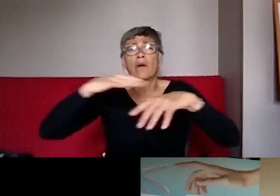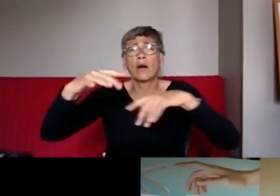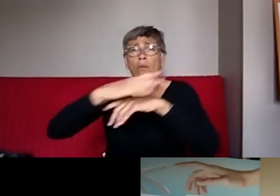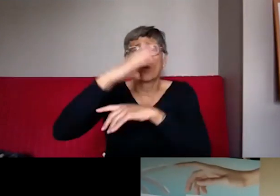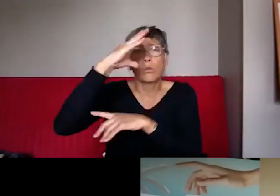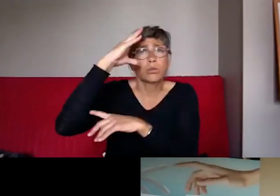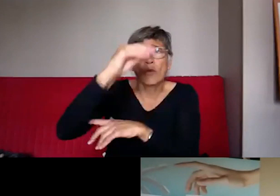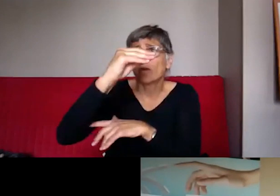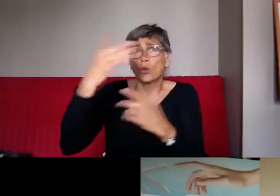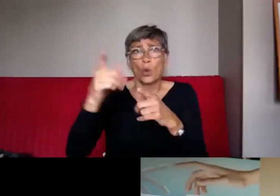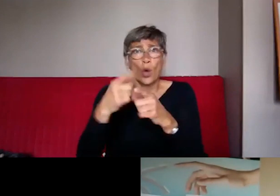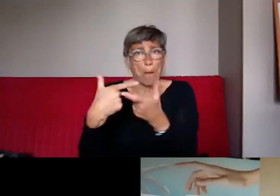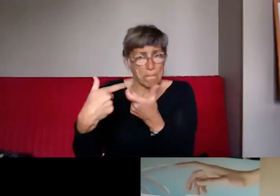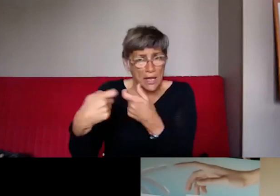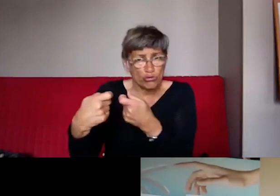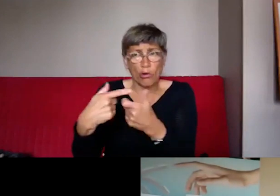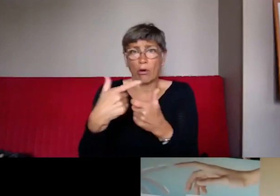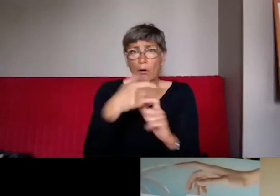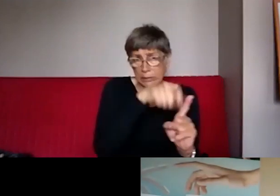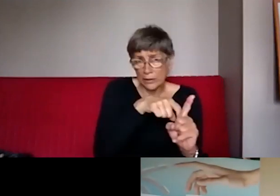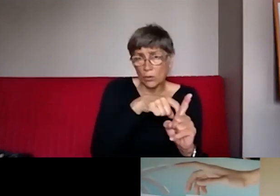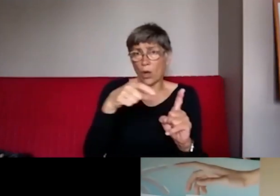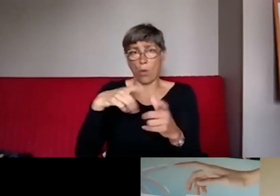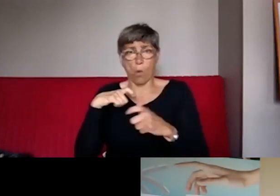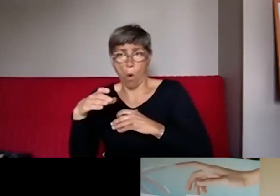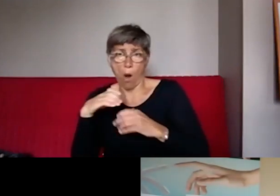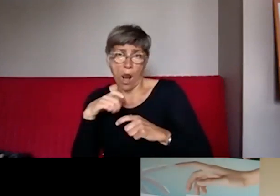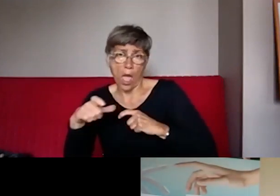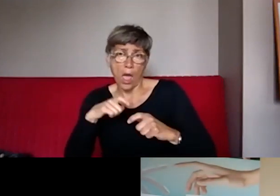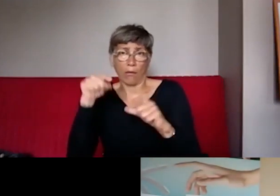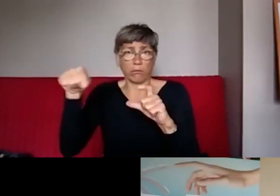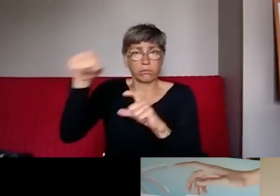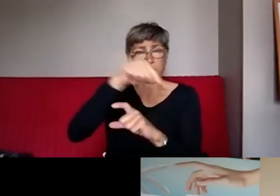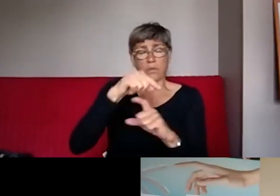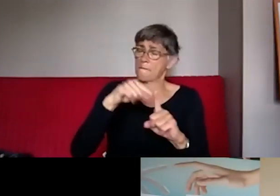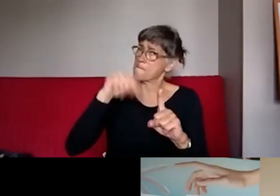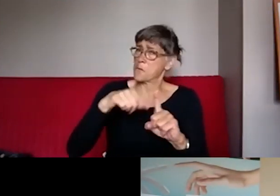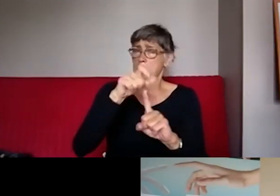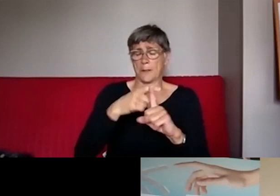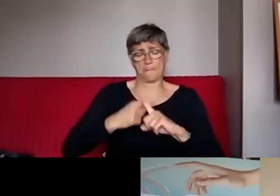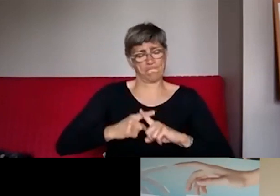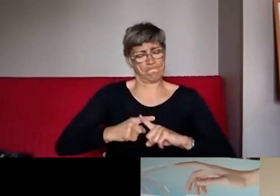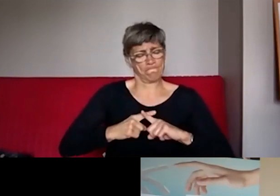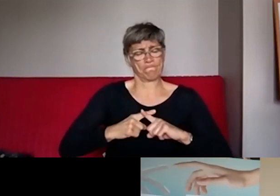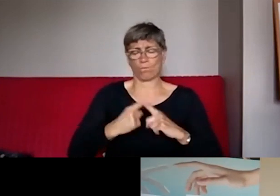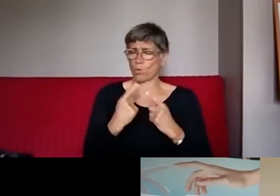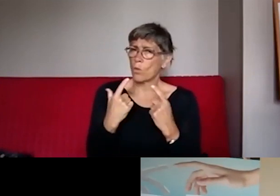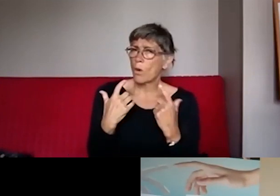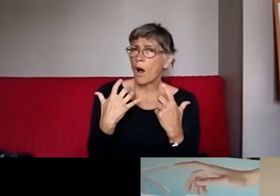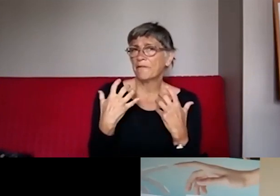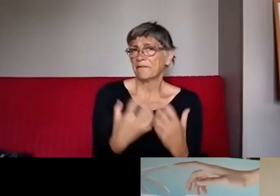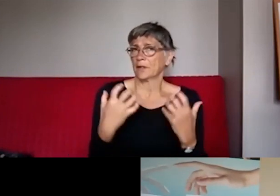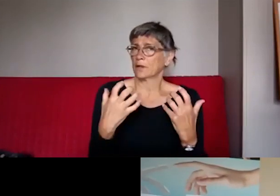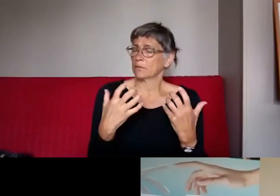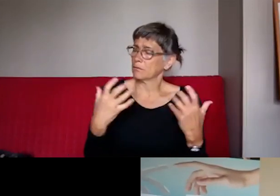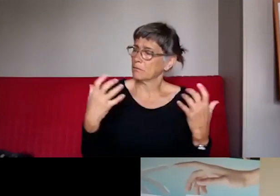collègues, il y a aussi le manager, il y a tout le monde. Et donc, il faut vraiment que la personne soit persuadée ou une envie, je dirais, de